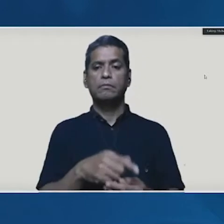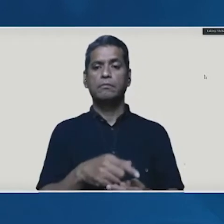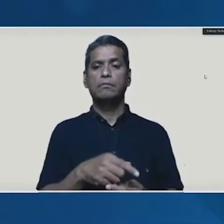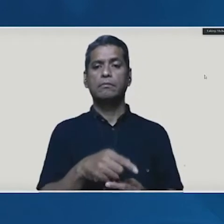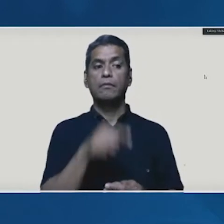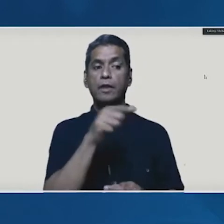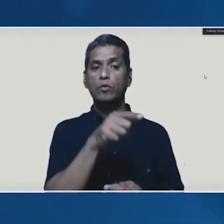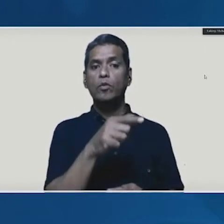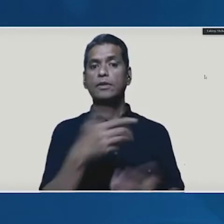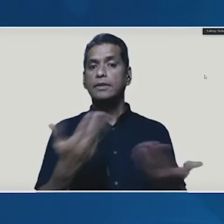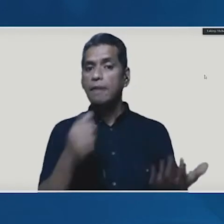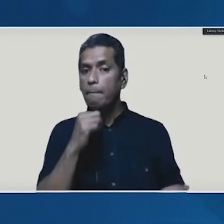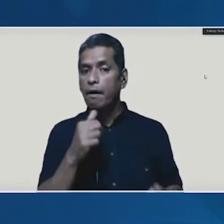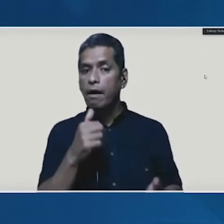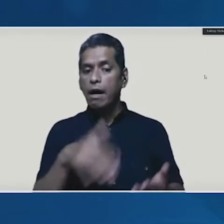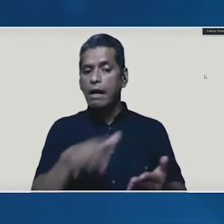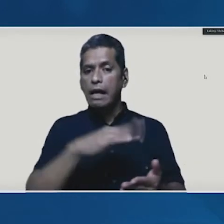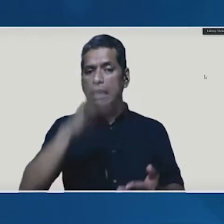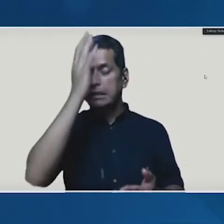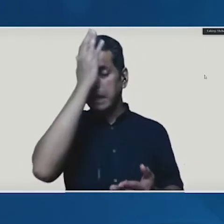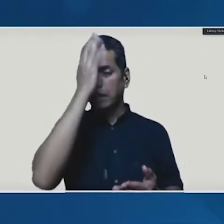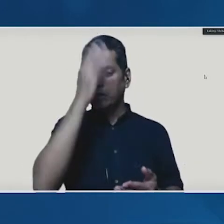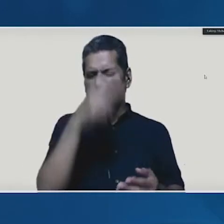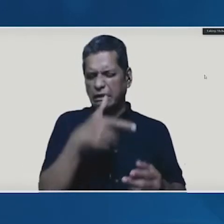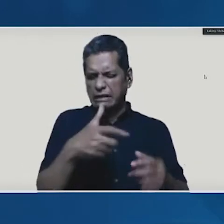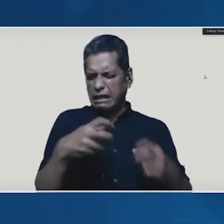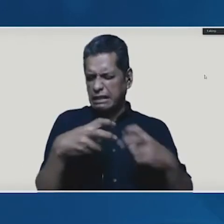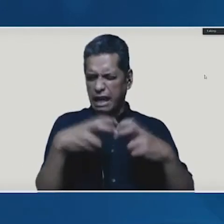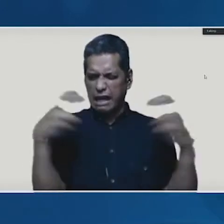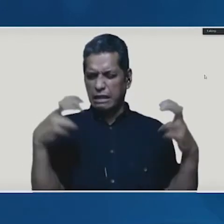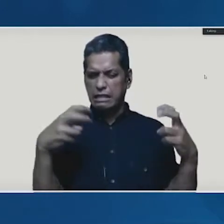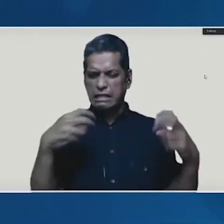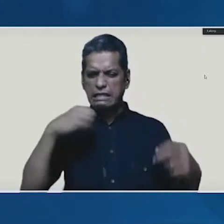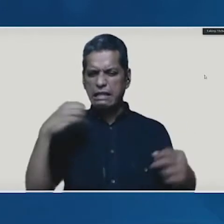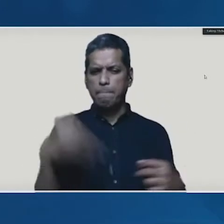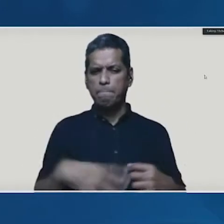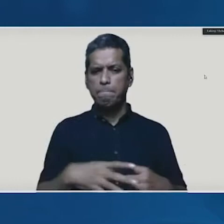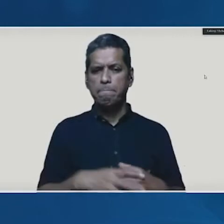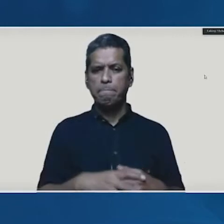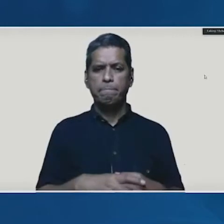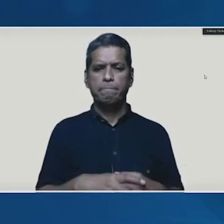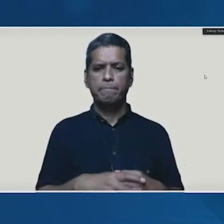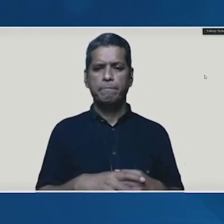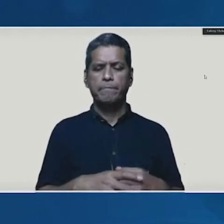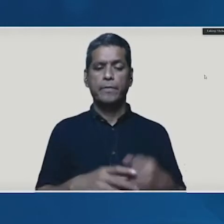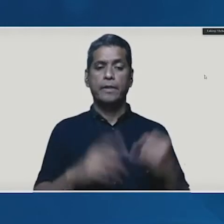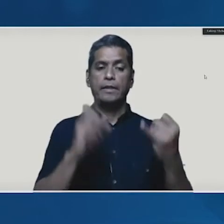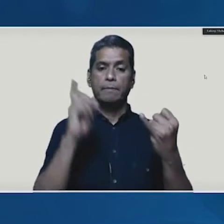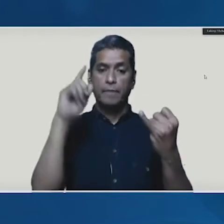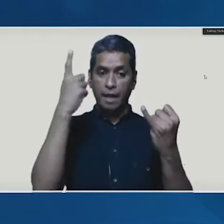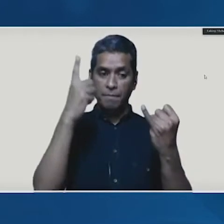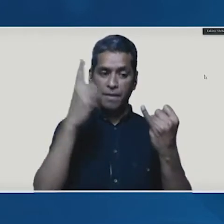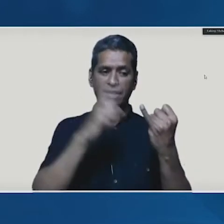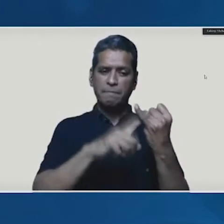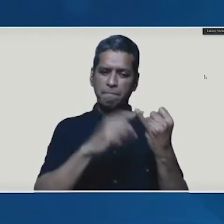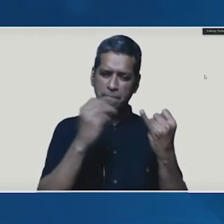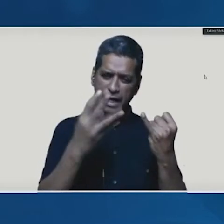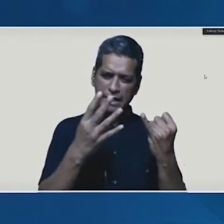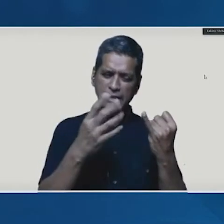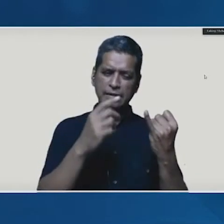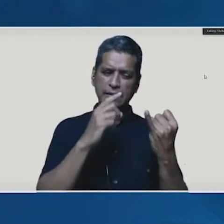kerajaan yang mengerikan saudara lihat dari emas perak tembaga